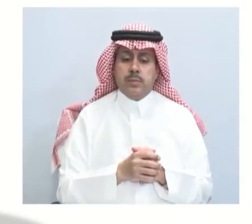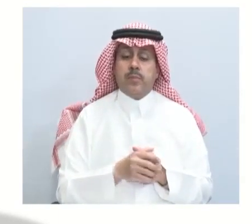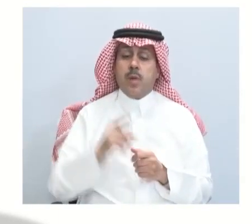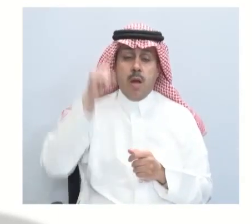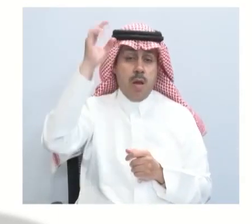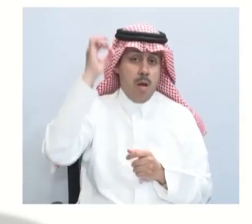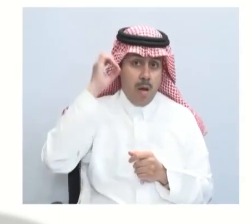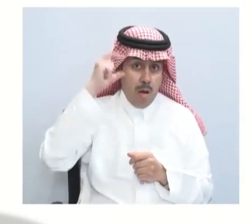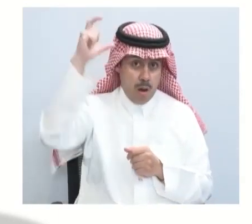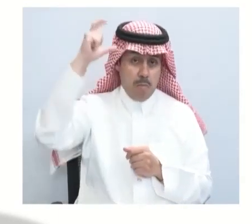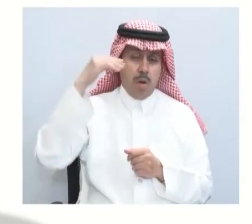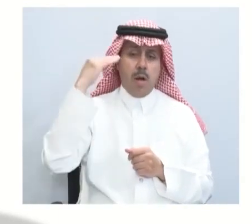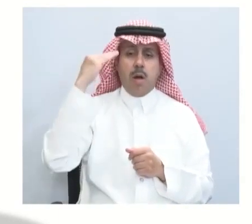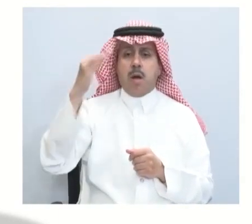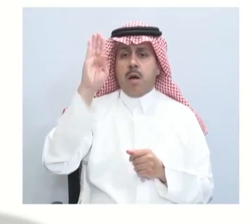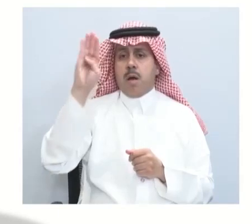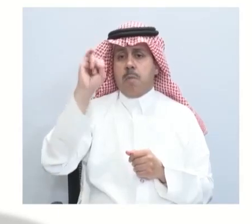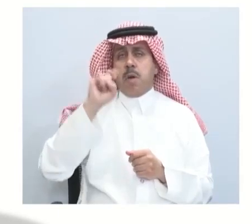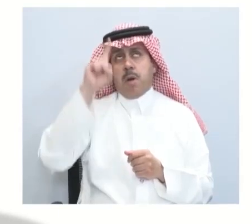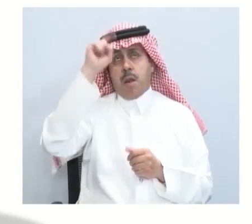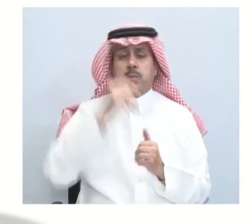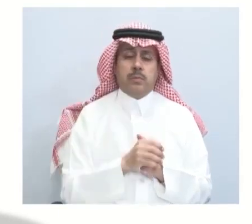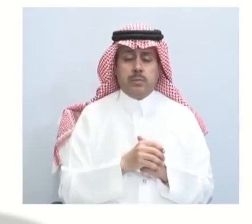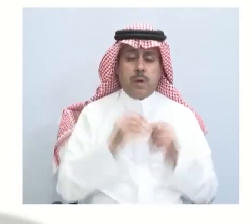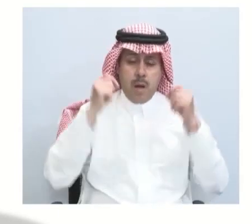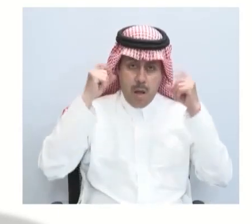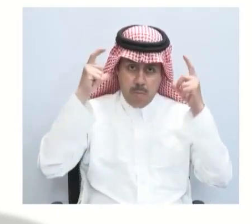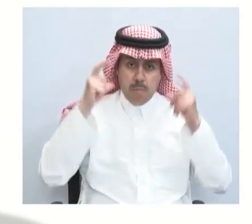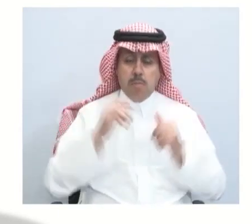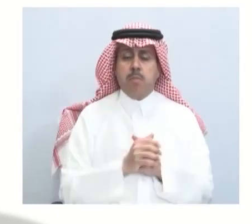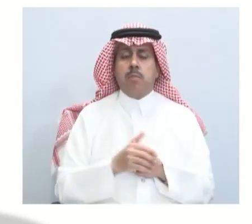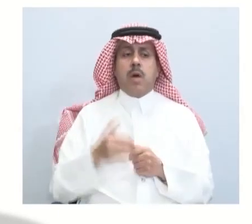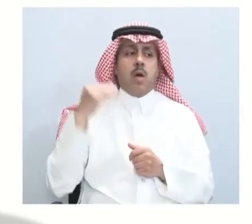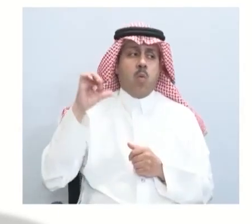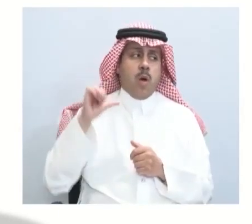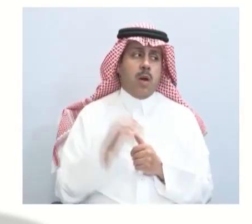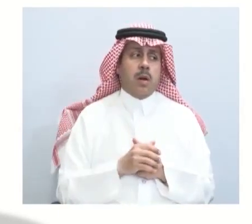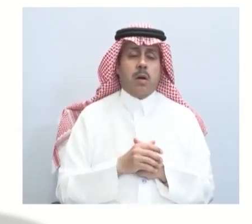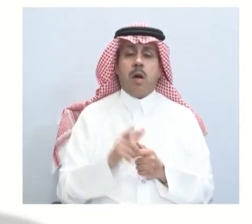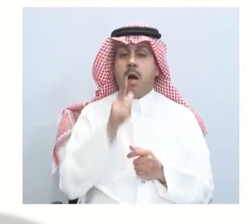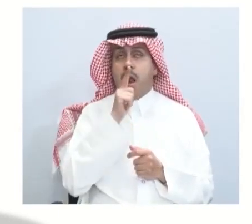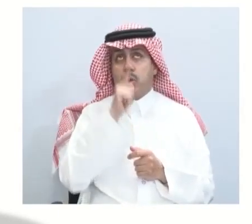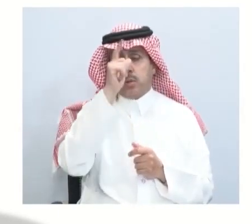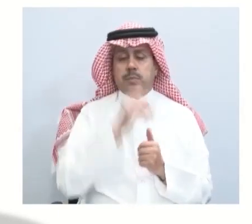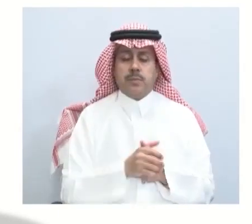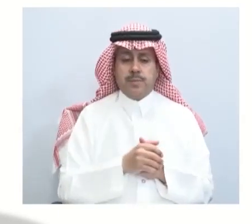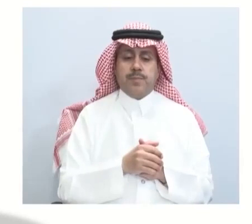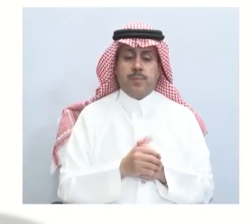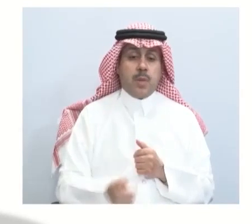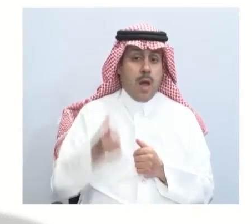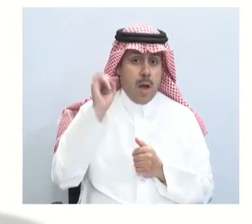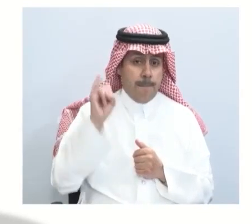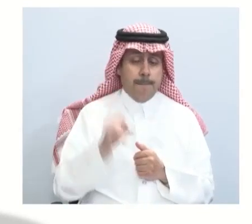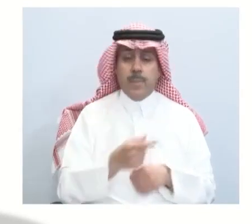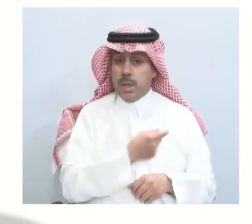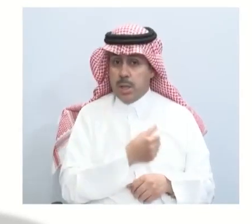فنقول ذلك كل حكمه من الله جل وعلا وعلم باحوال العباد قال الله تعالى ام يحسدون الناس على